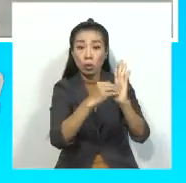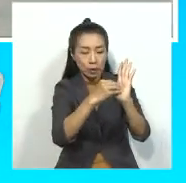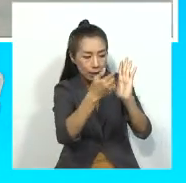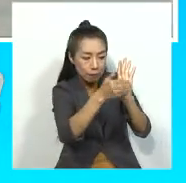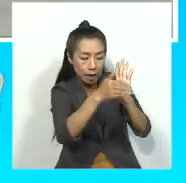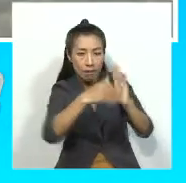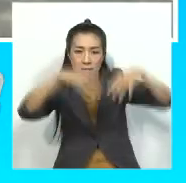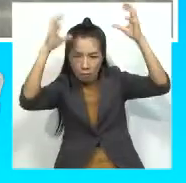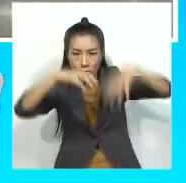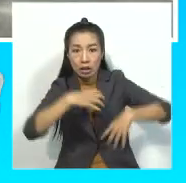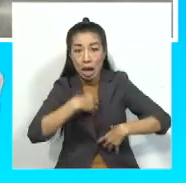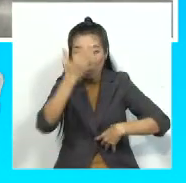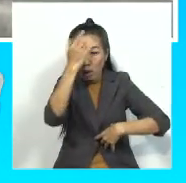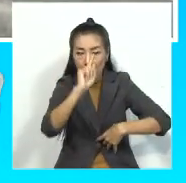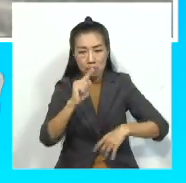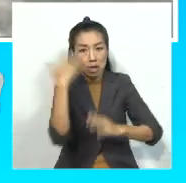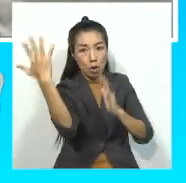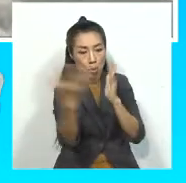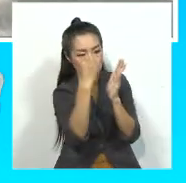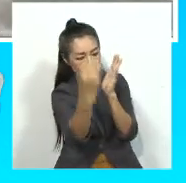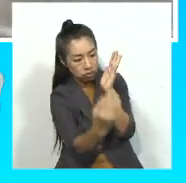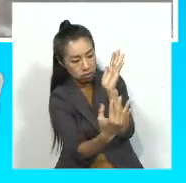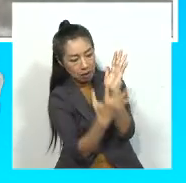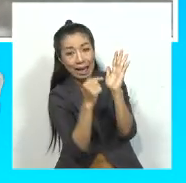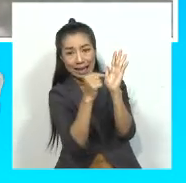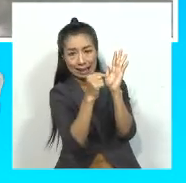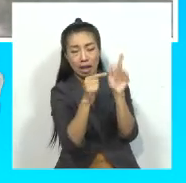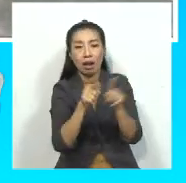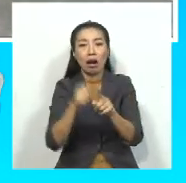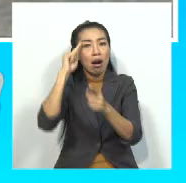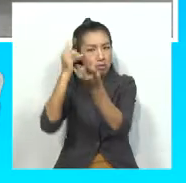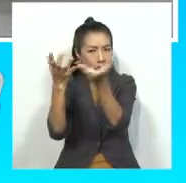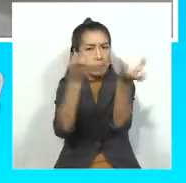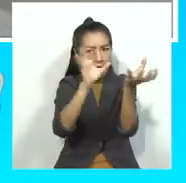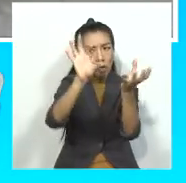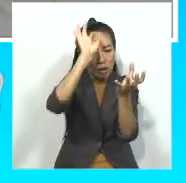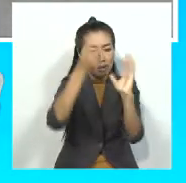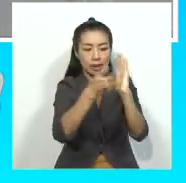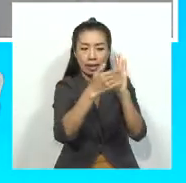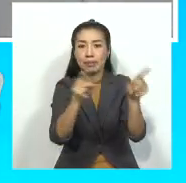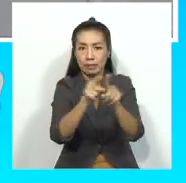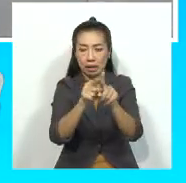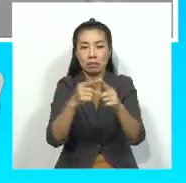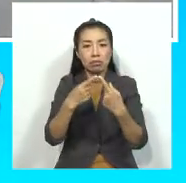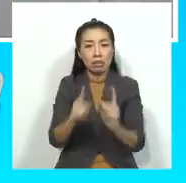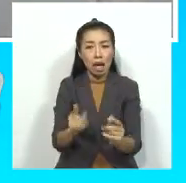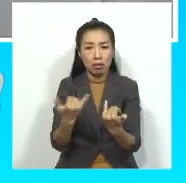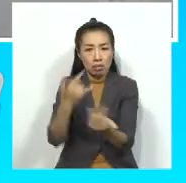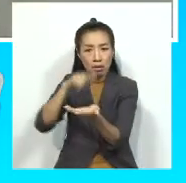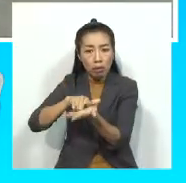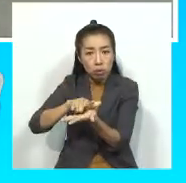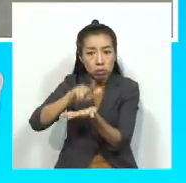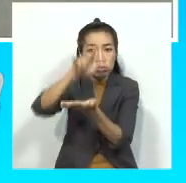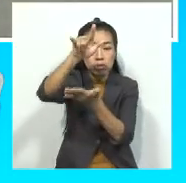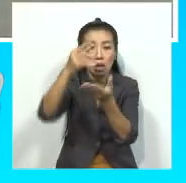จากตอนนี้เนี่ยมันเป็นลมตะวันออกนะครับเพราะนั้นเมฆที่เราจะทำไปตรงนี้เนี่ยแต่อย่างที่ผมนำเรียนนะครับว่าการที่ทำฝนหลวงตรง